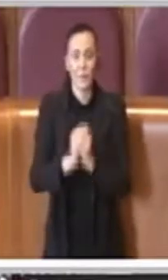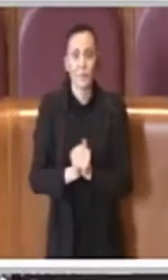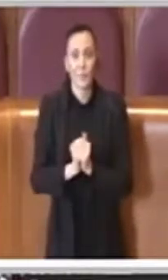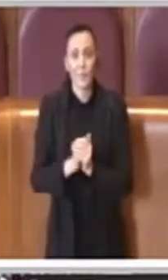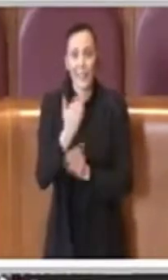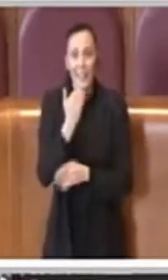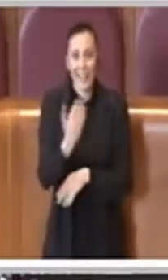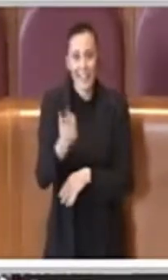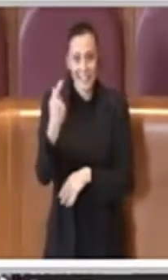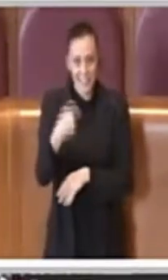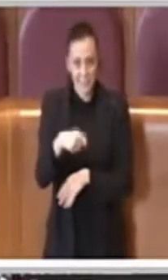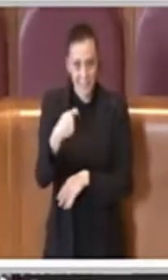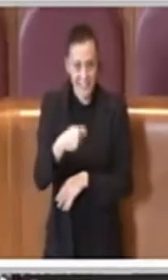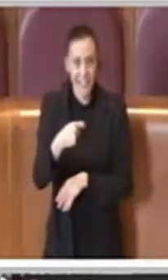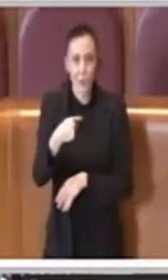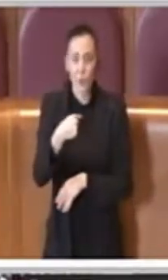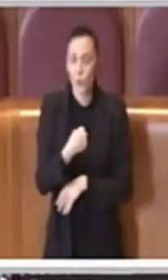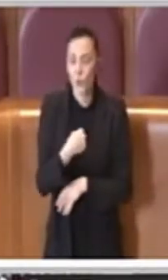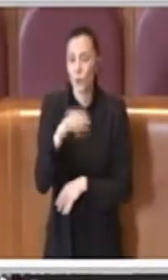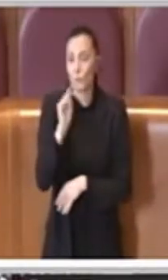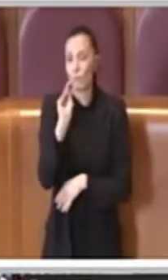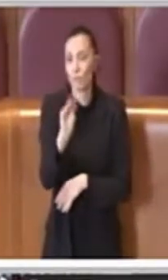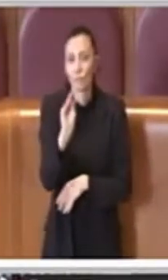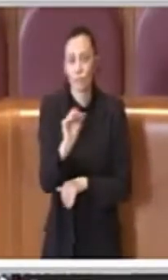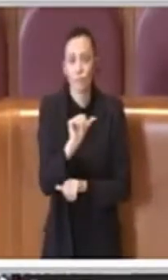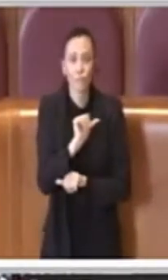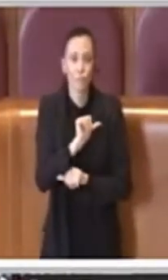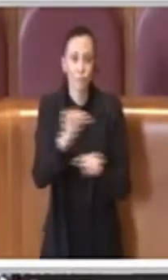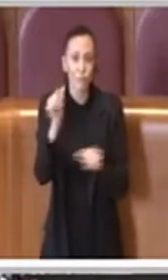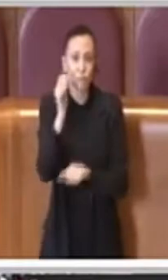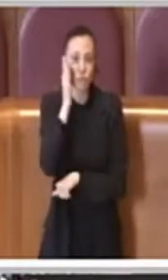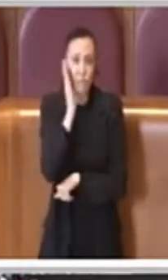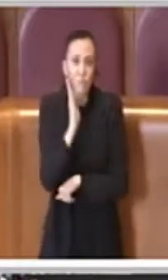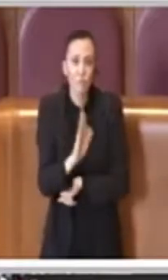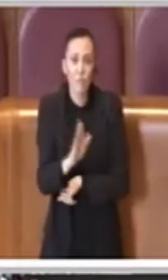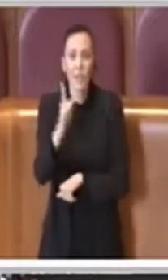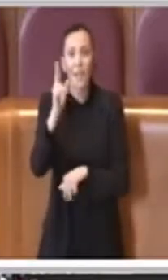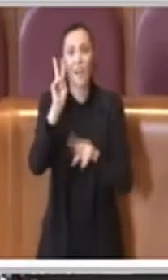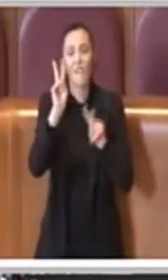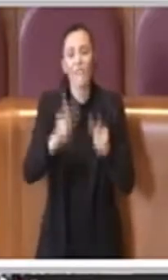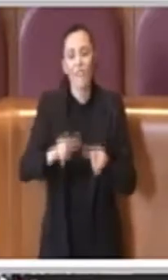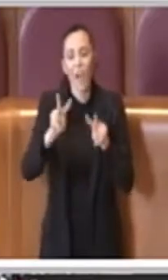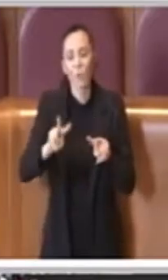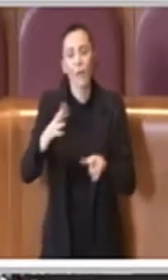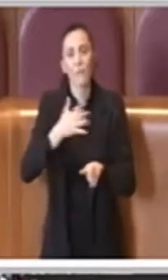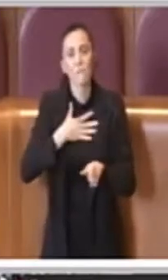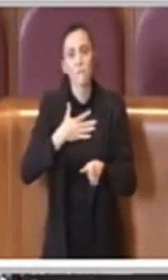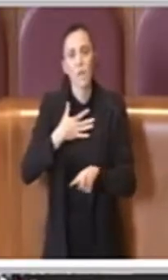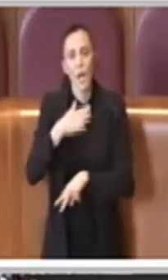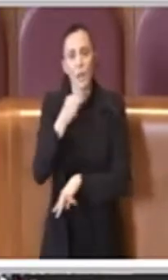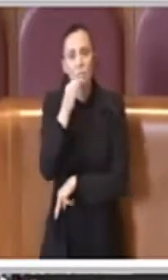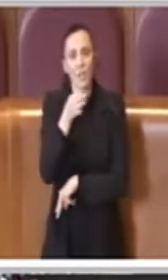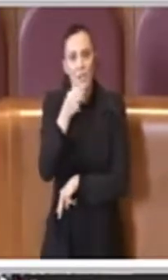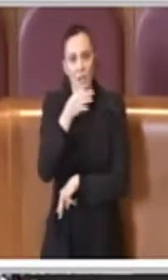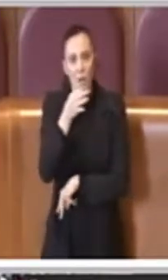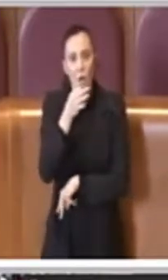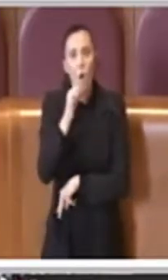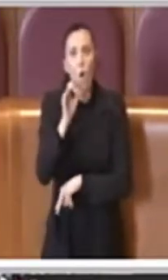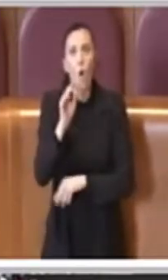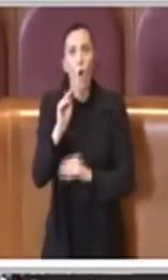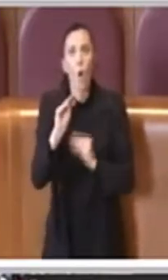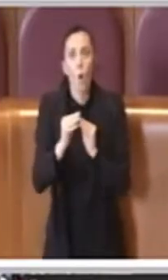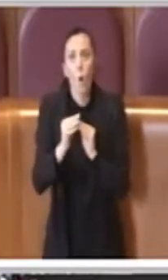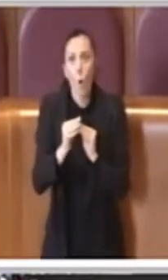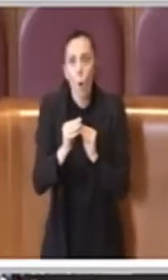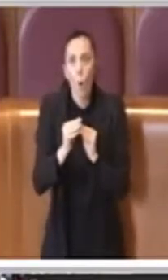Grazie Presidente, io le chiedo solo la cortesia di valutare la mia dichiarazione come personale,